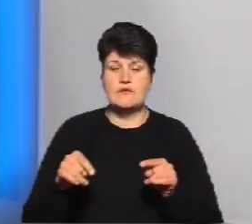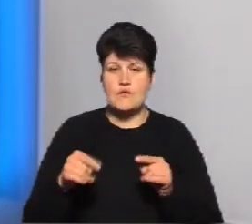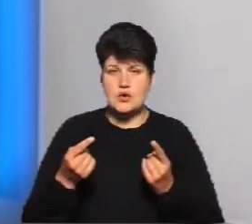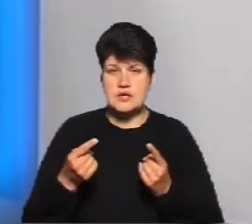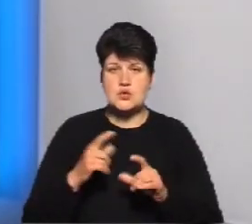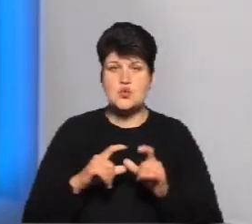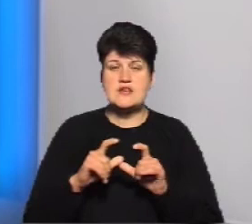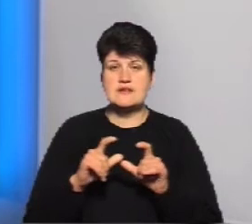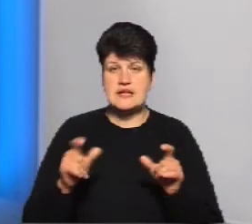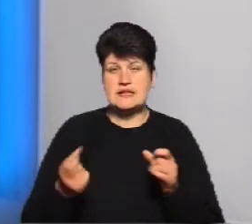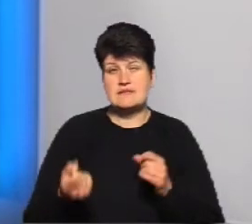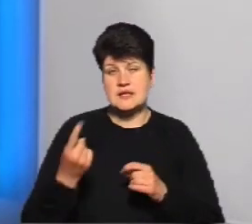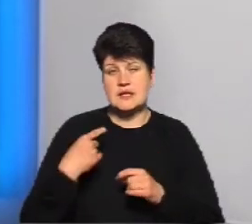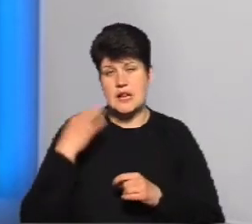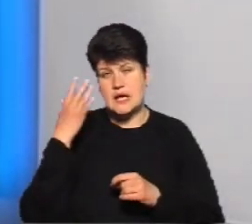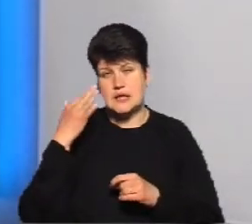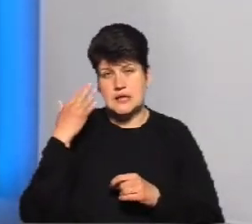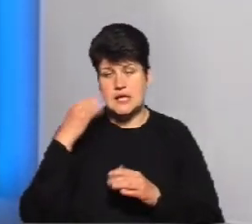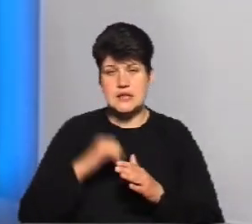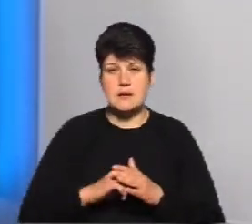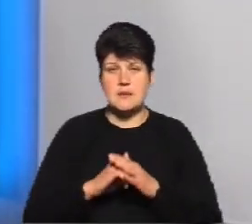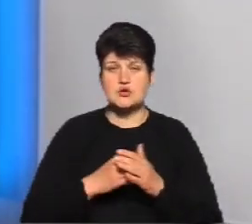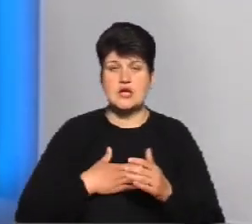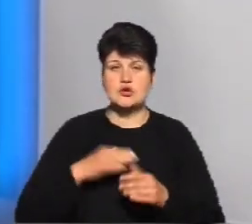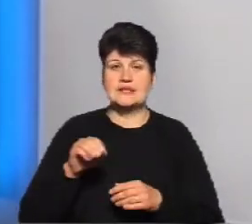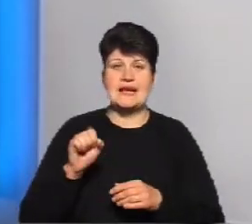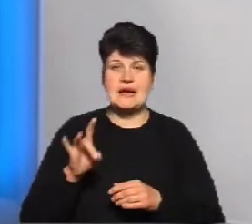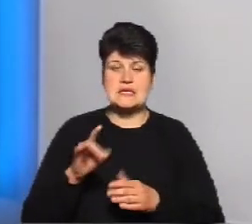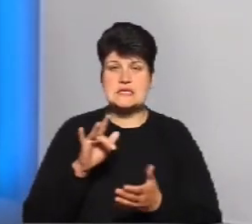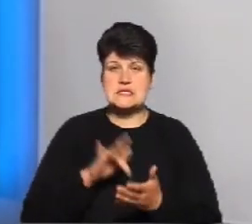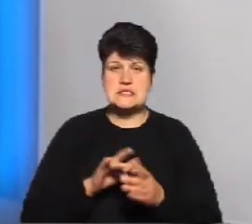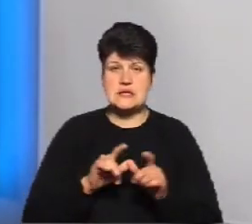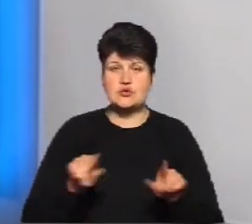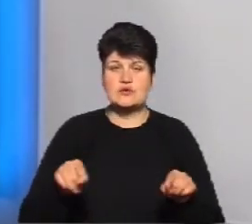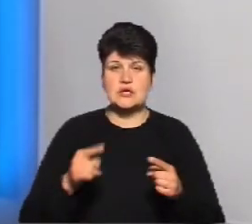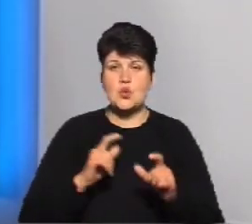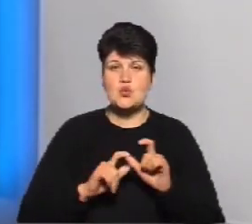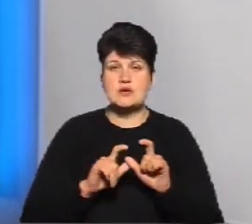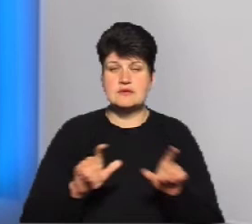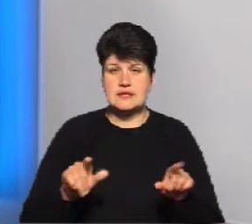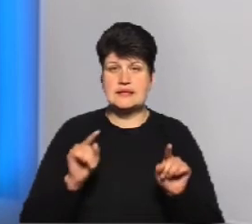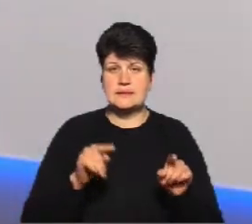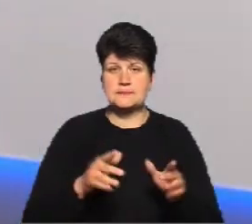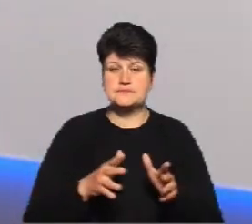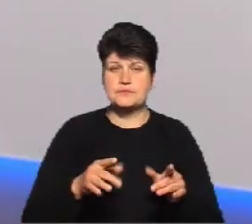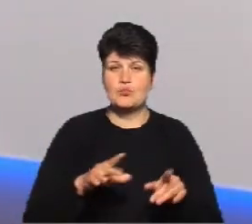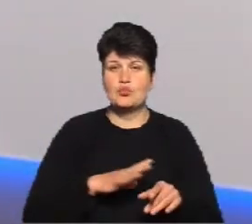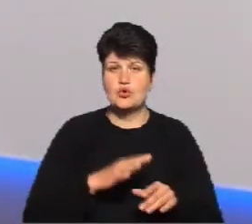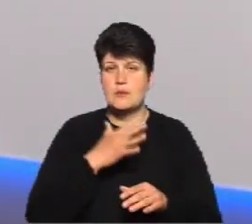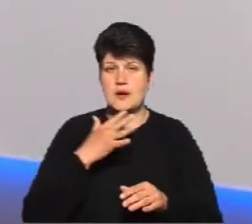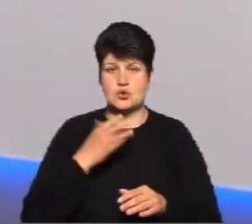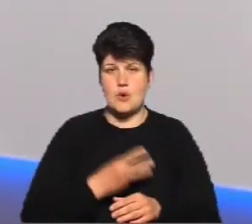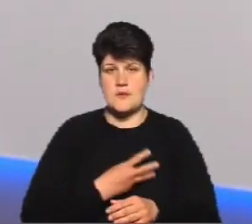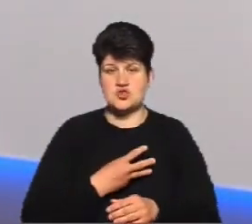і виникла така ідея на базі нашого терцентру також створити університет, тим паче, що було багато бажаючих